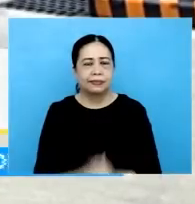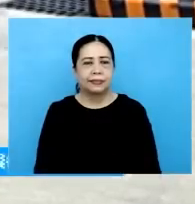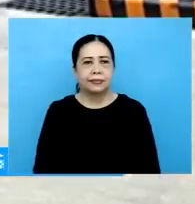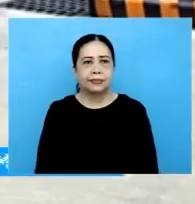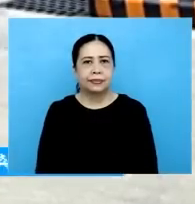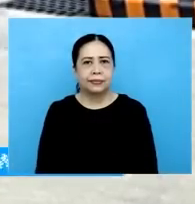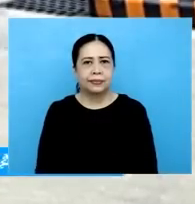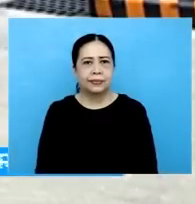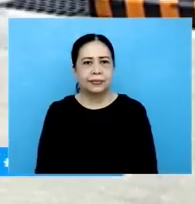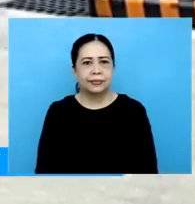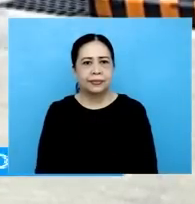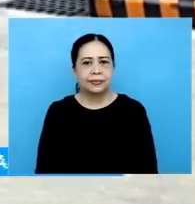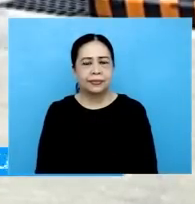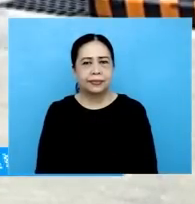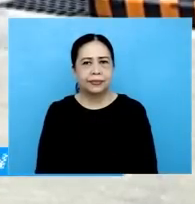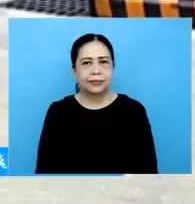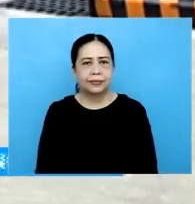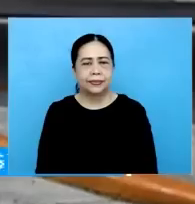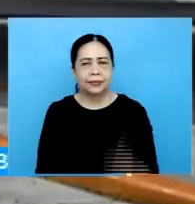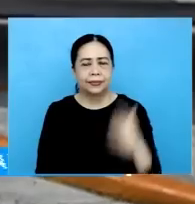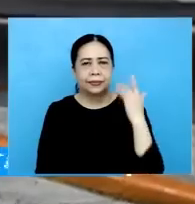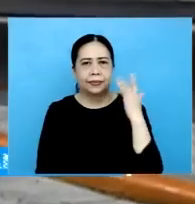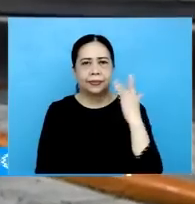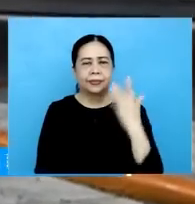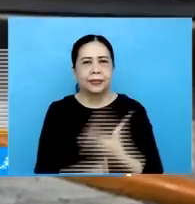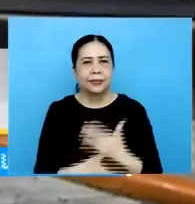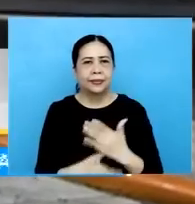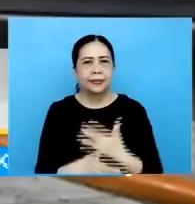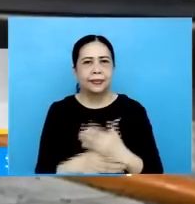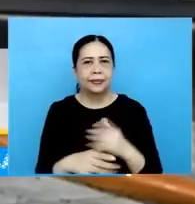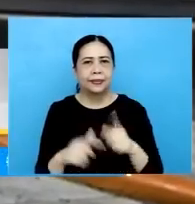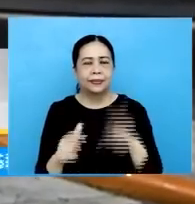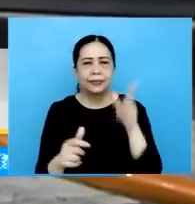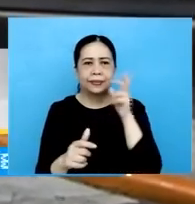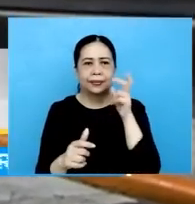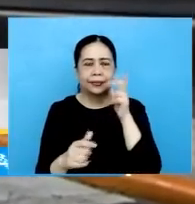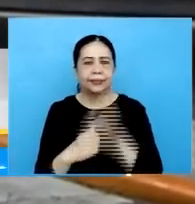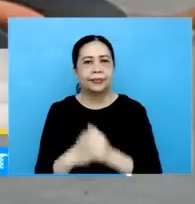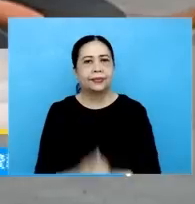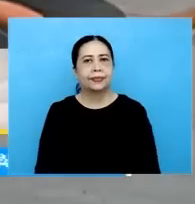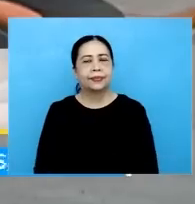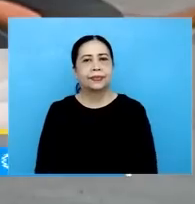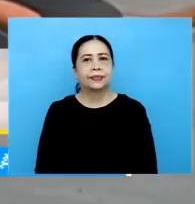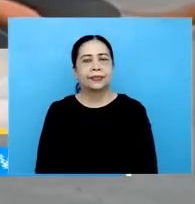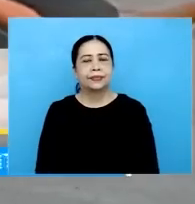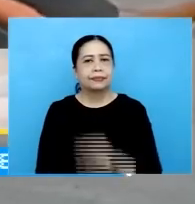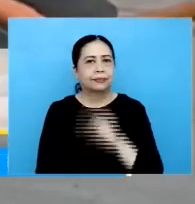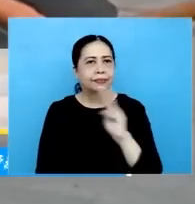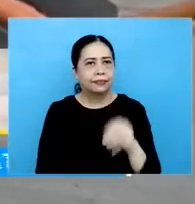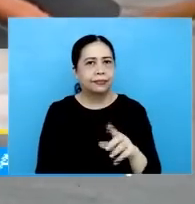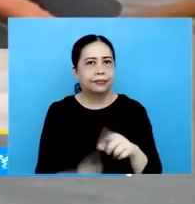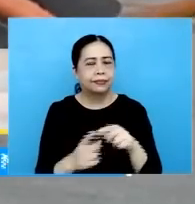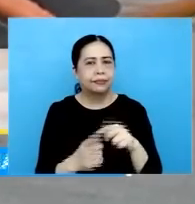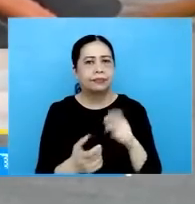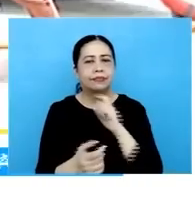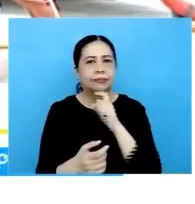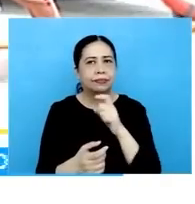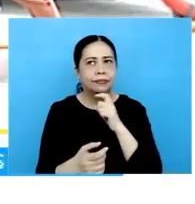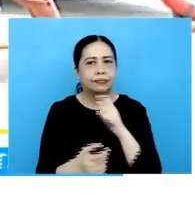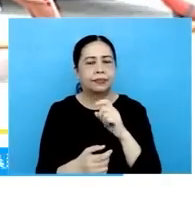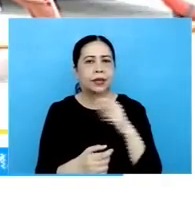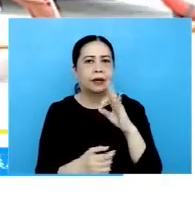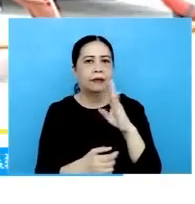Metro Manila naman maapektuhan ng pinalakas na habagat, inilabas na ng Metropolitan Manila Development Authority ang mga aluminum at fiberglass